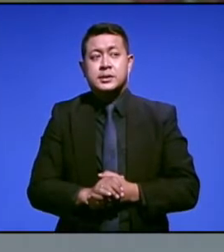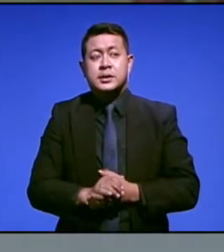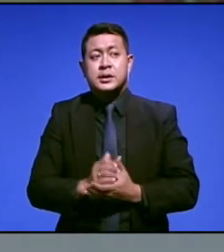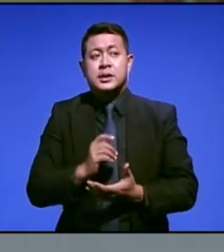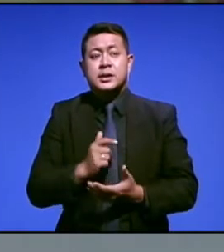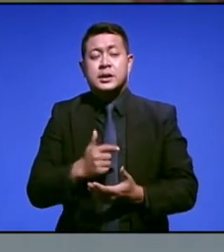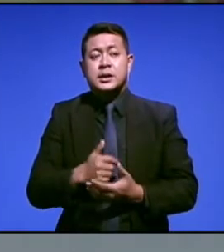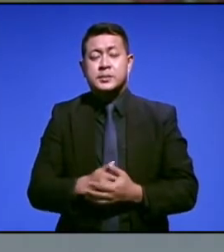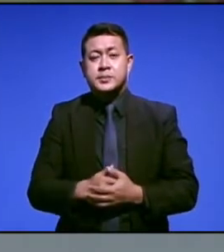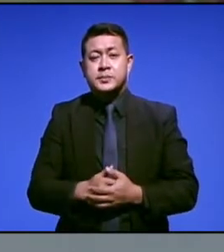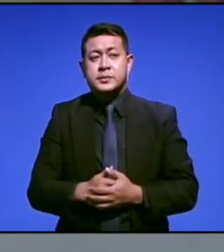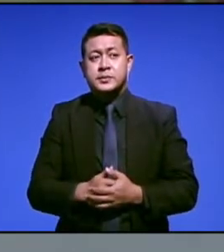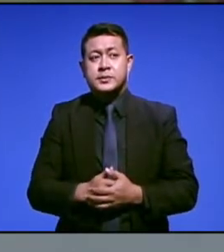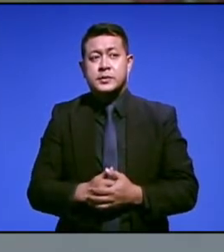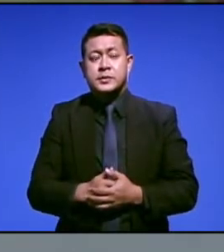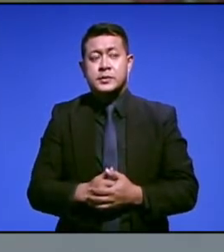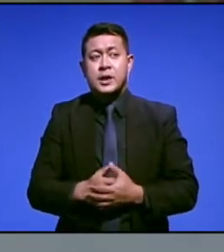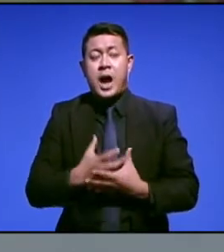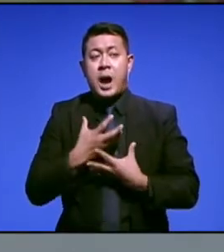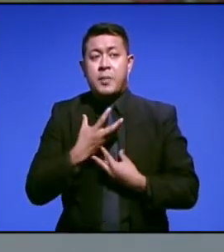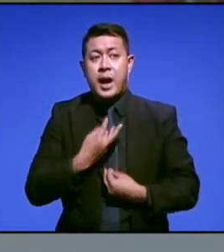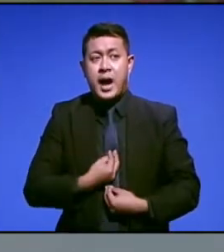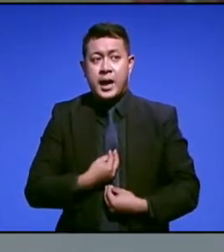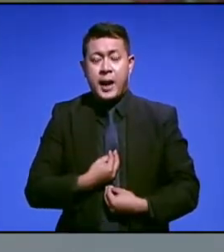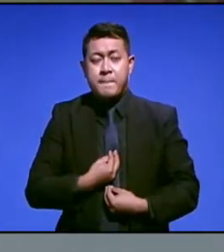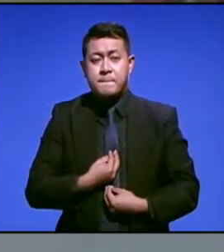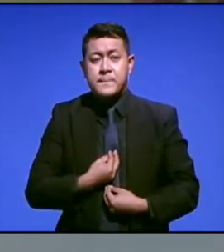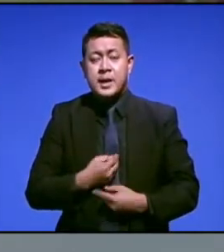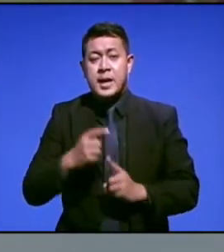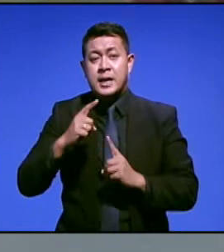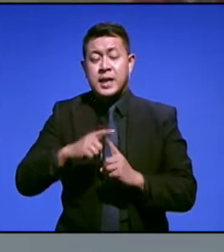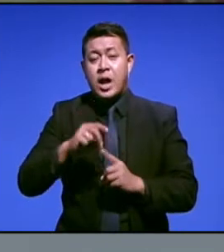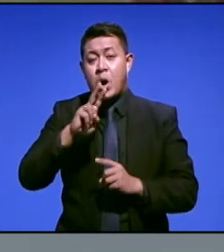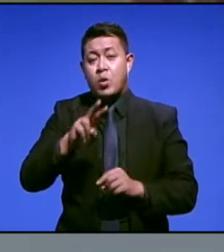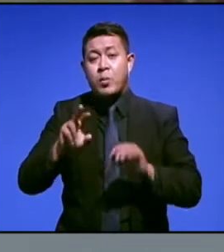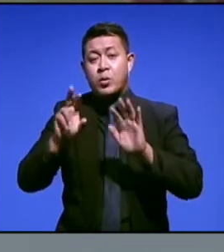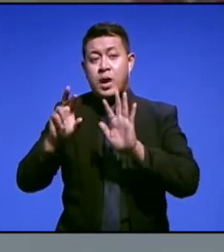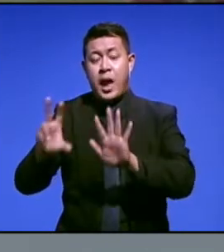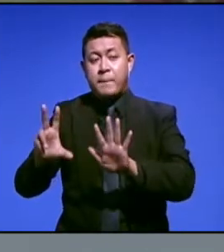Tentunya saja dengan harapan bahwa tanggal 28 itu